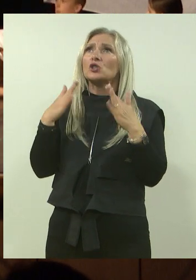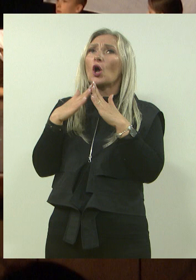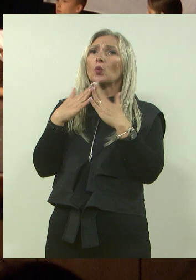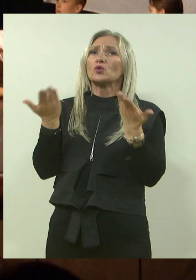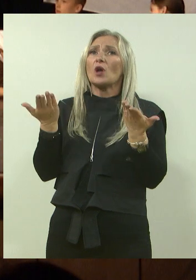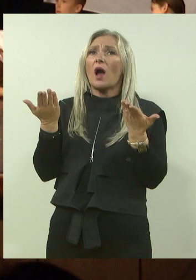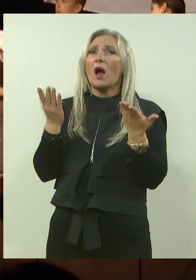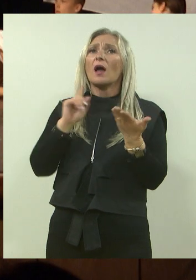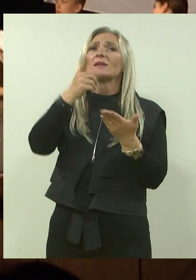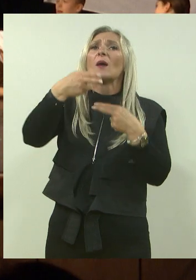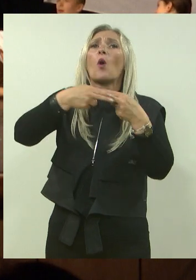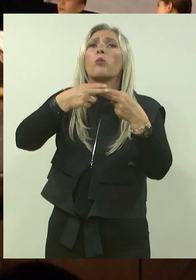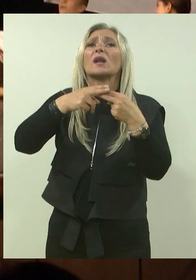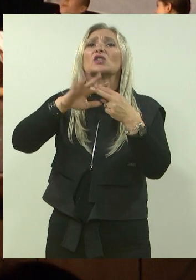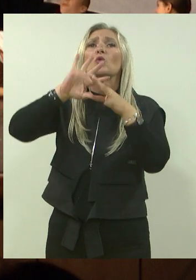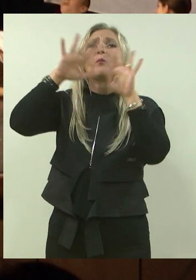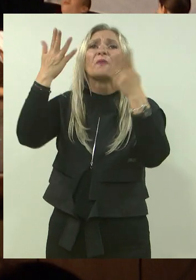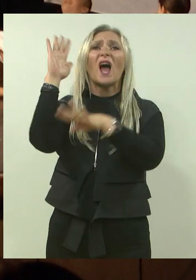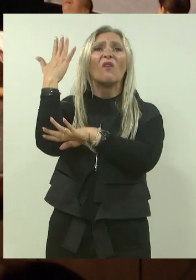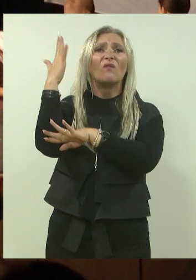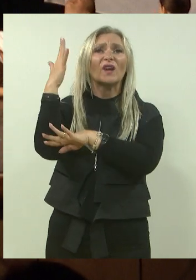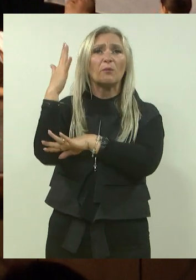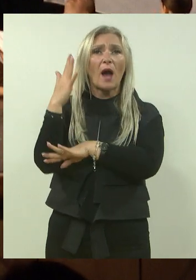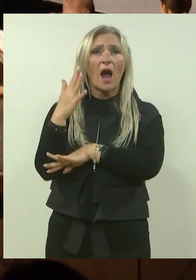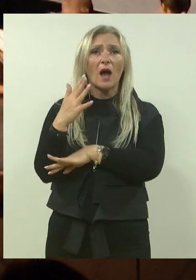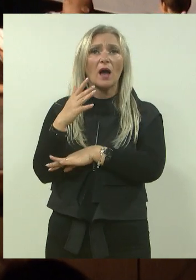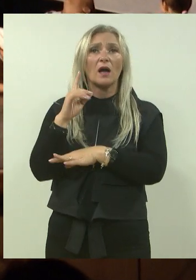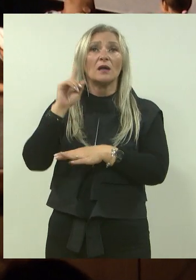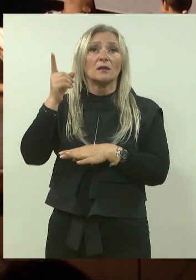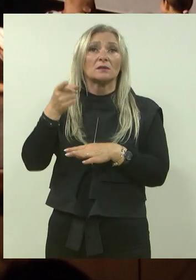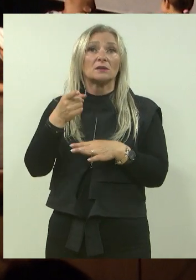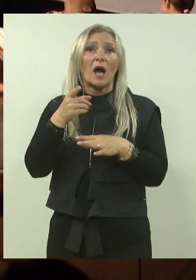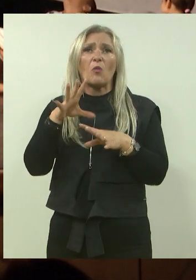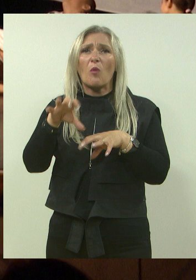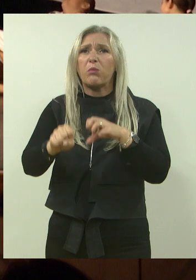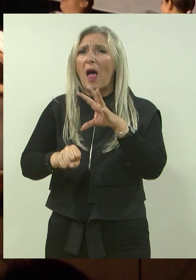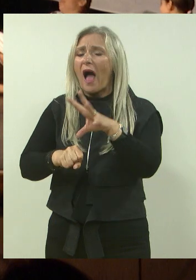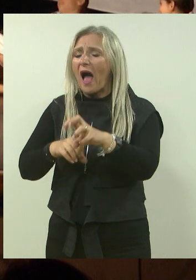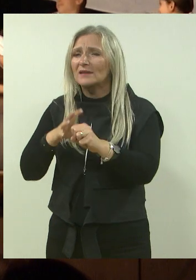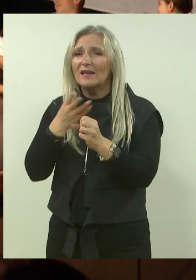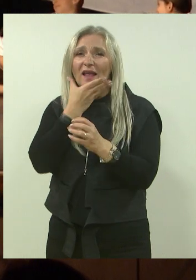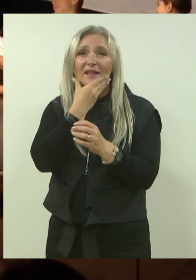tam bi vrbama, kaj ne poslušaš? Tam lepoga blata ima.